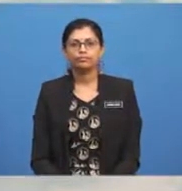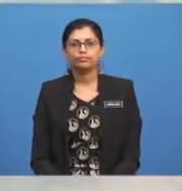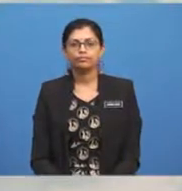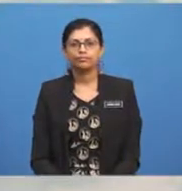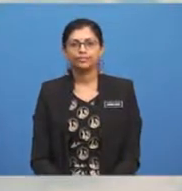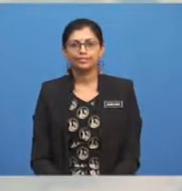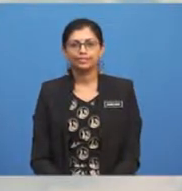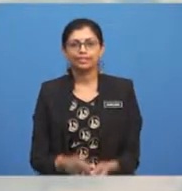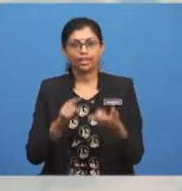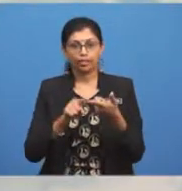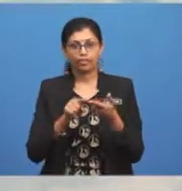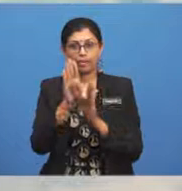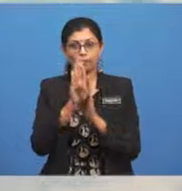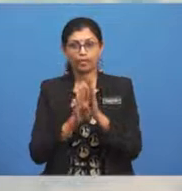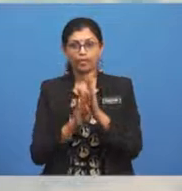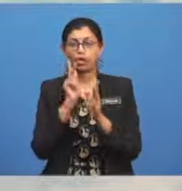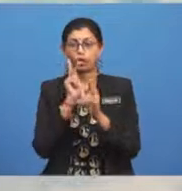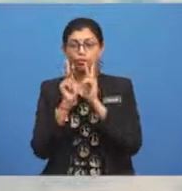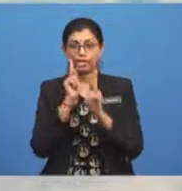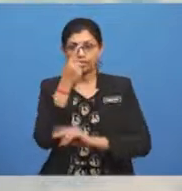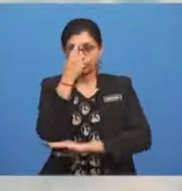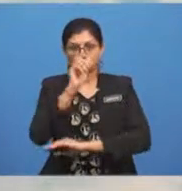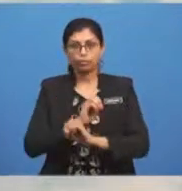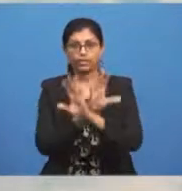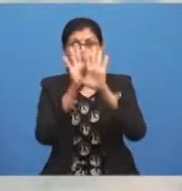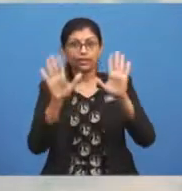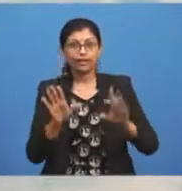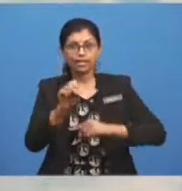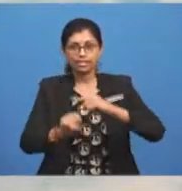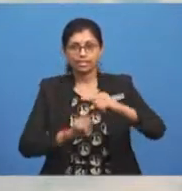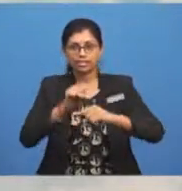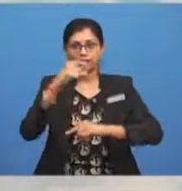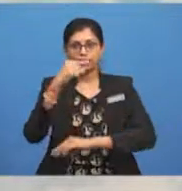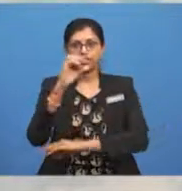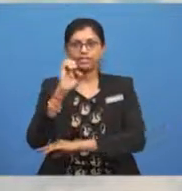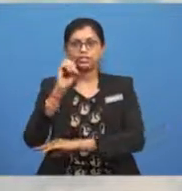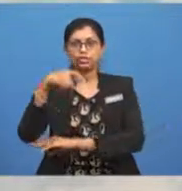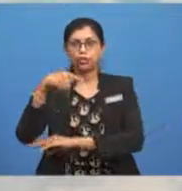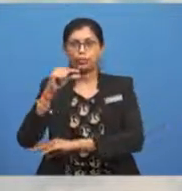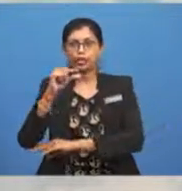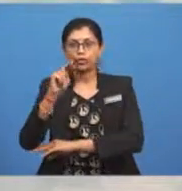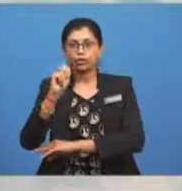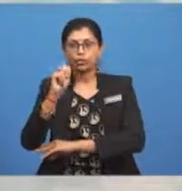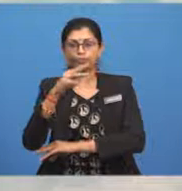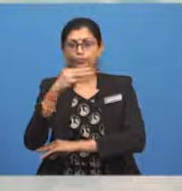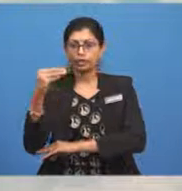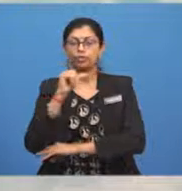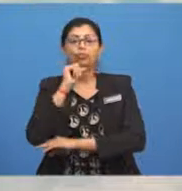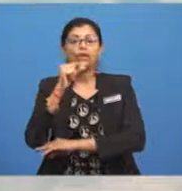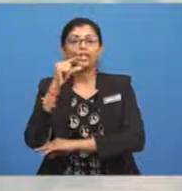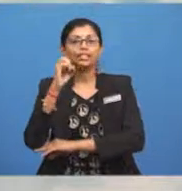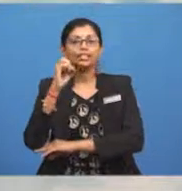3.3.2, berkomunikasi untuk menerangkan satelit geopegun dan bukan